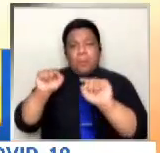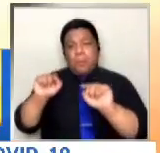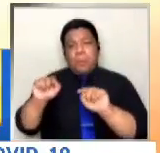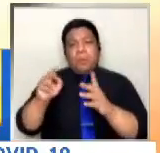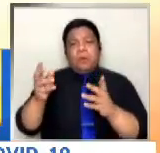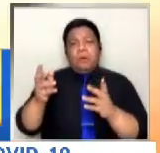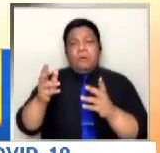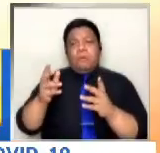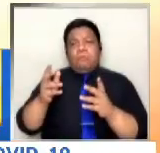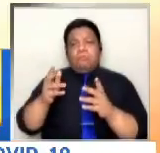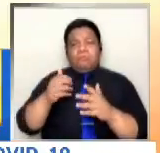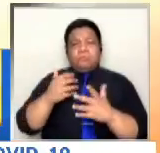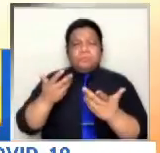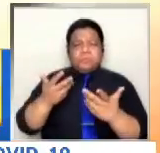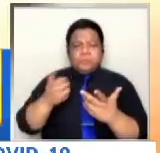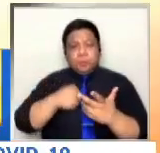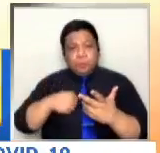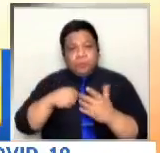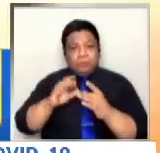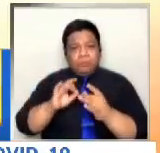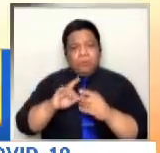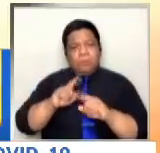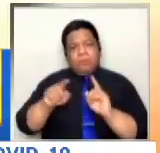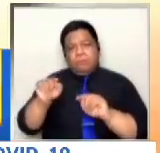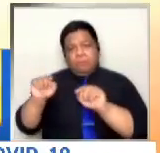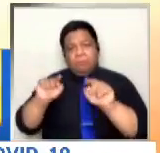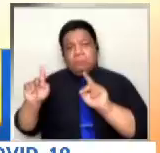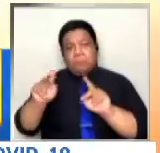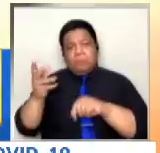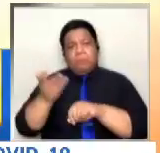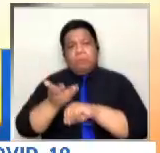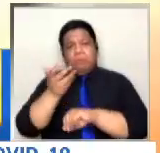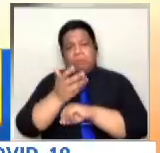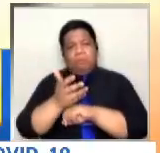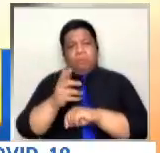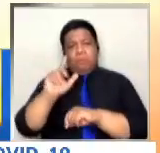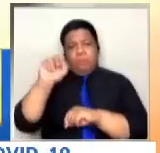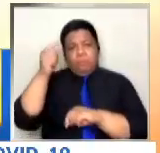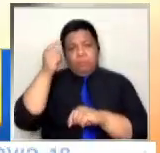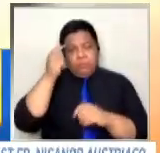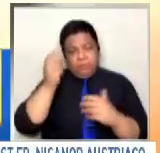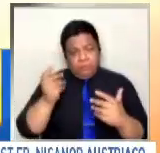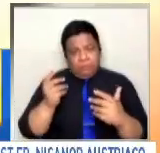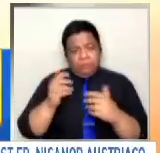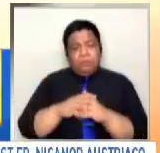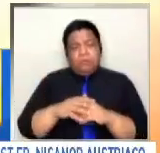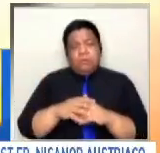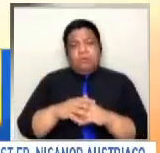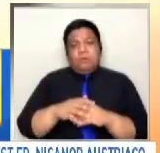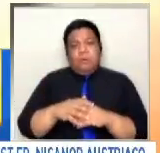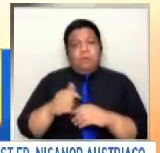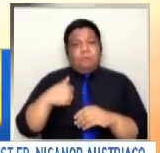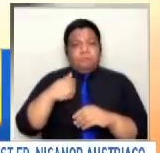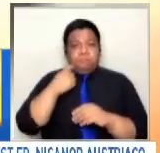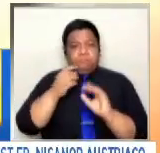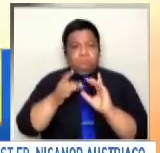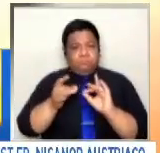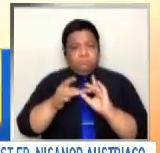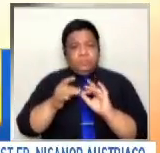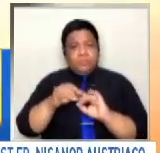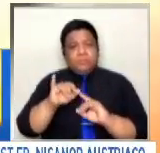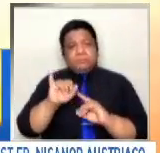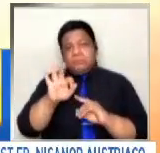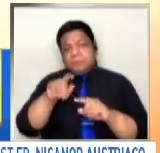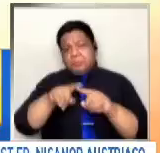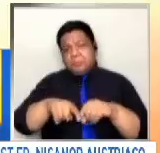sorry to say, but nangloloko din sa kanilang pamahalaan. So, as I said, ang gagawin natin yan, i-case-to-case basis natin